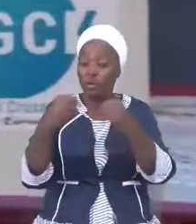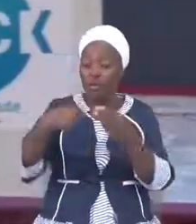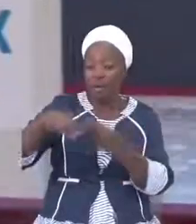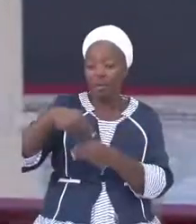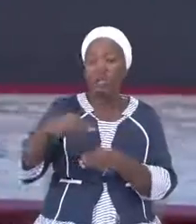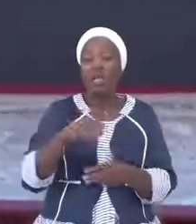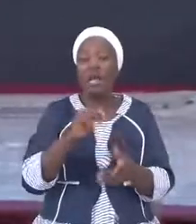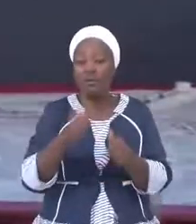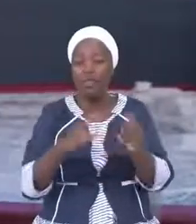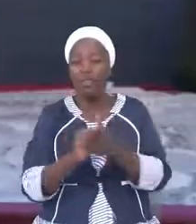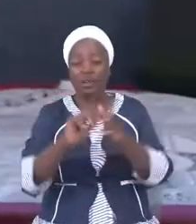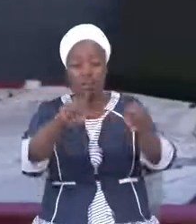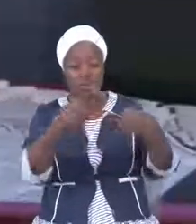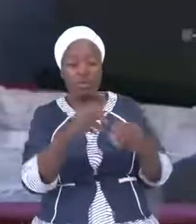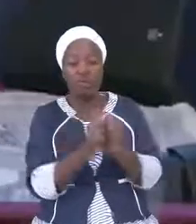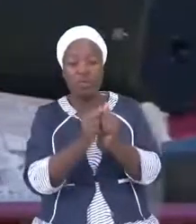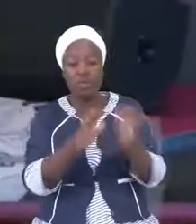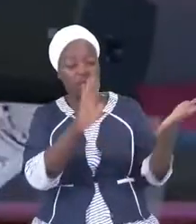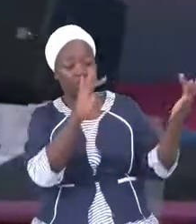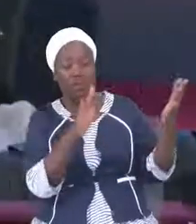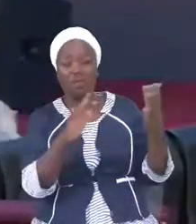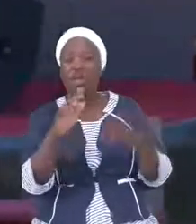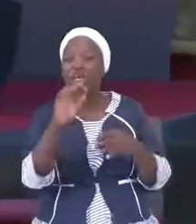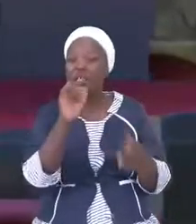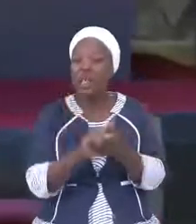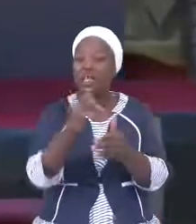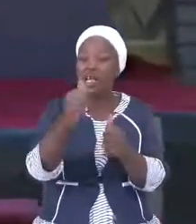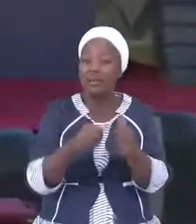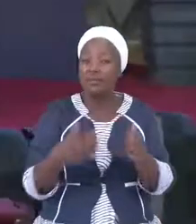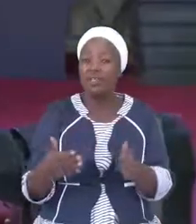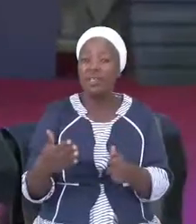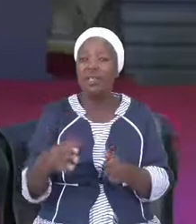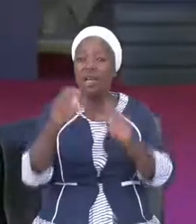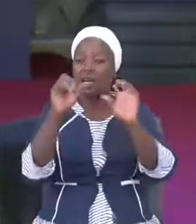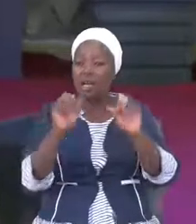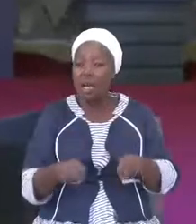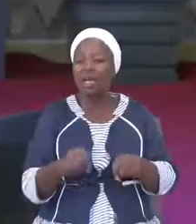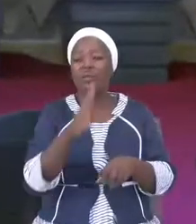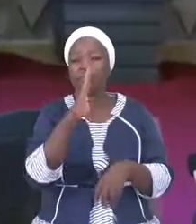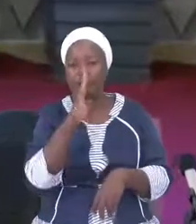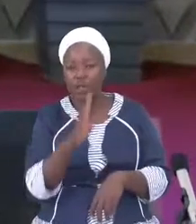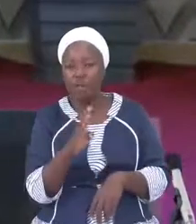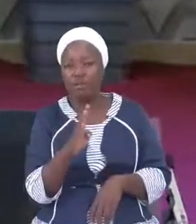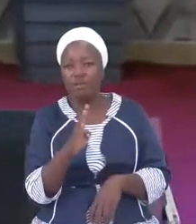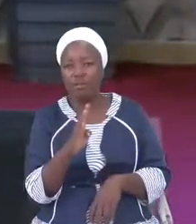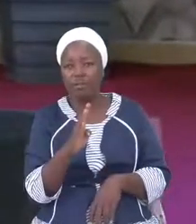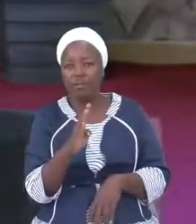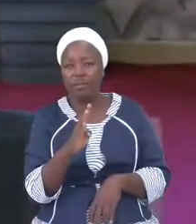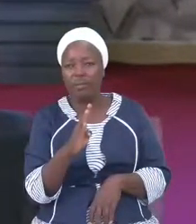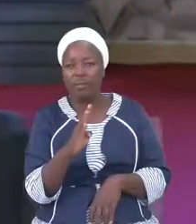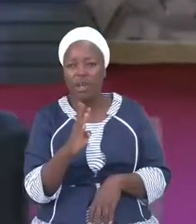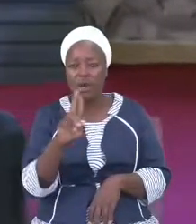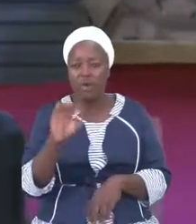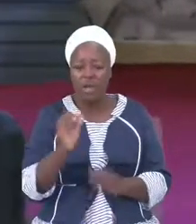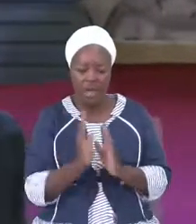ce qui est dans ma vie, tout ce qui se présente, tout ce qui va sans sans l'attente de l'homme, que tout